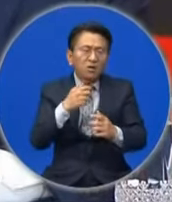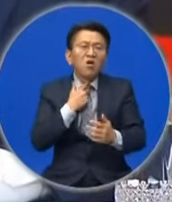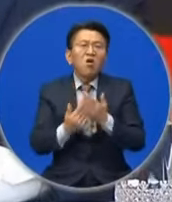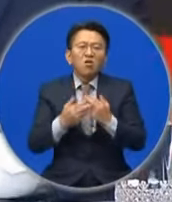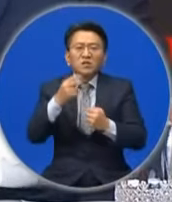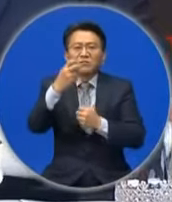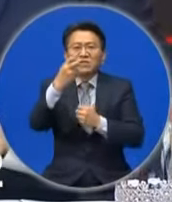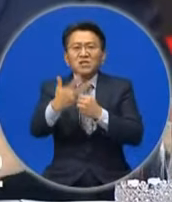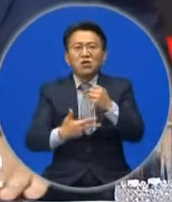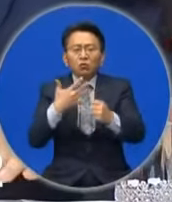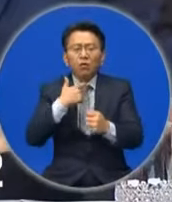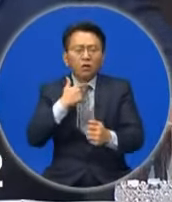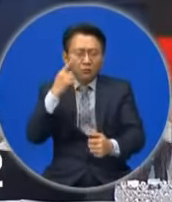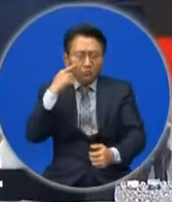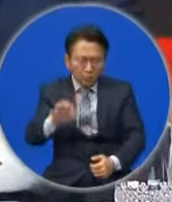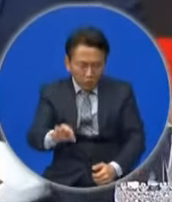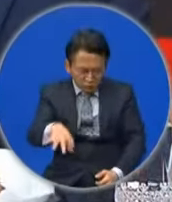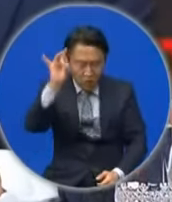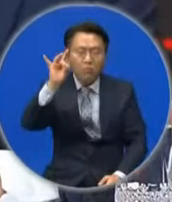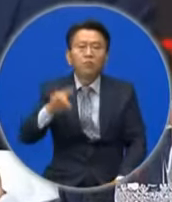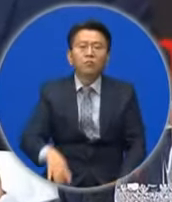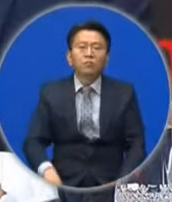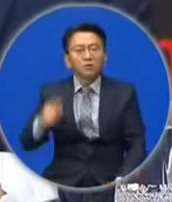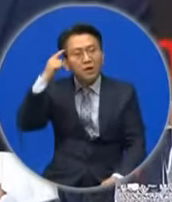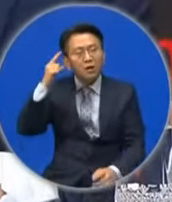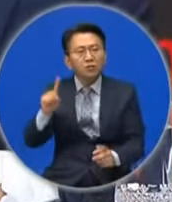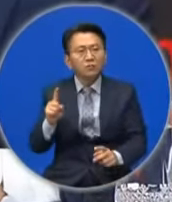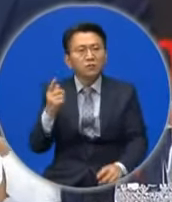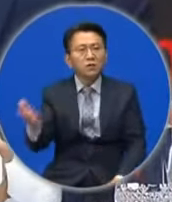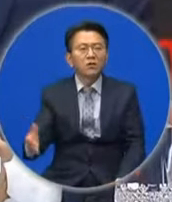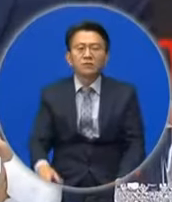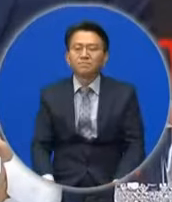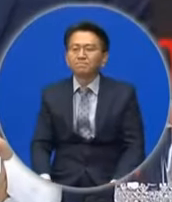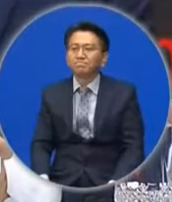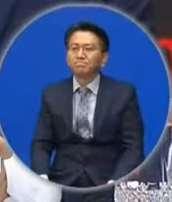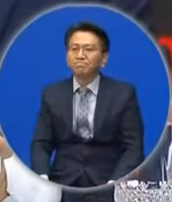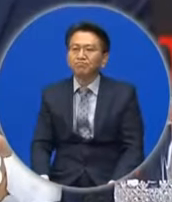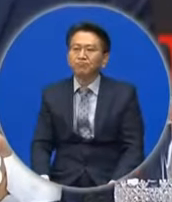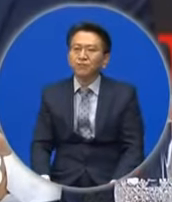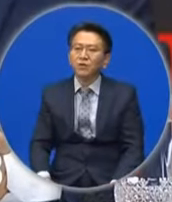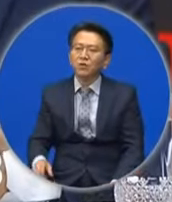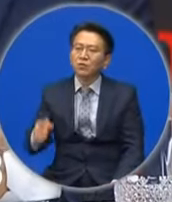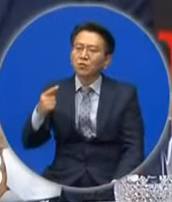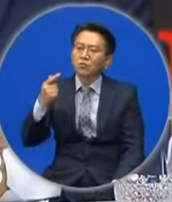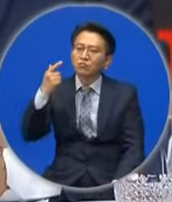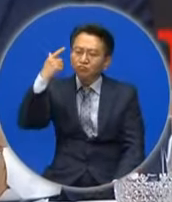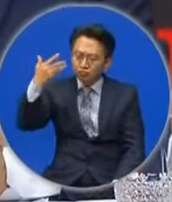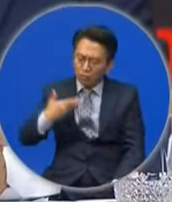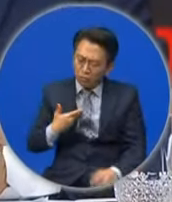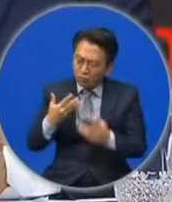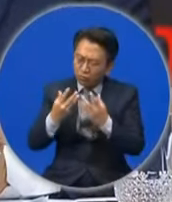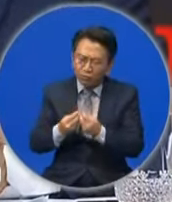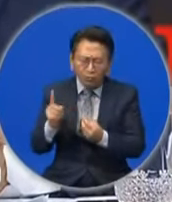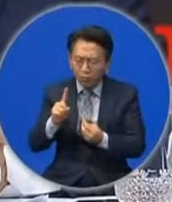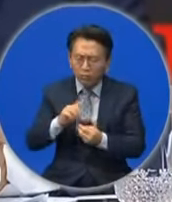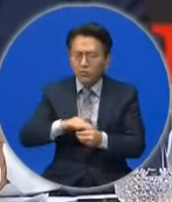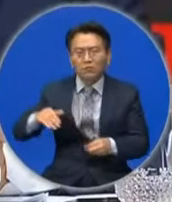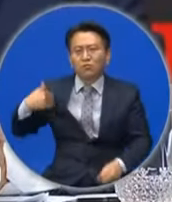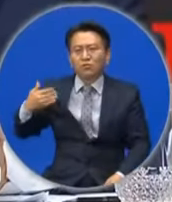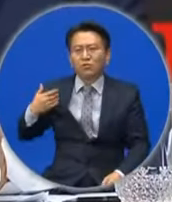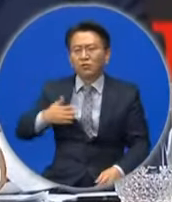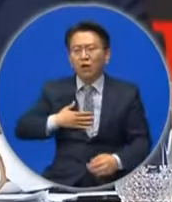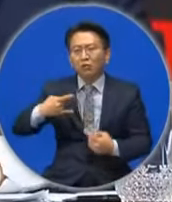생활 중에 어떻게 생각하십니까? 우리 보는 분이. 뭐 구체적으로 무엇을 물어보는지 잘 모르겠습니다만은 그리고 왜